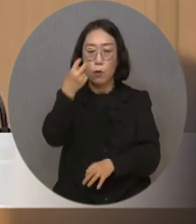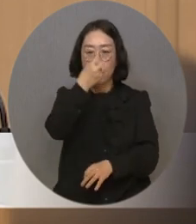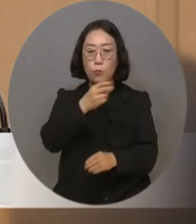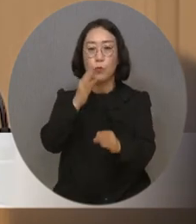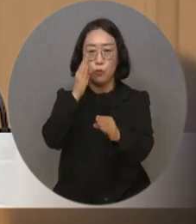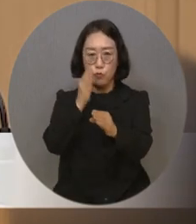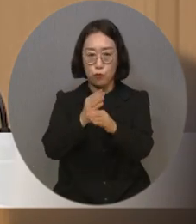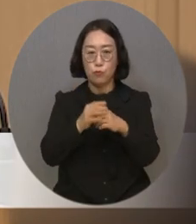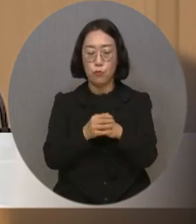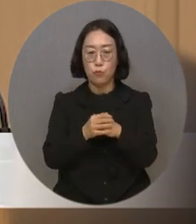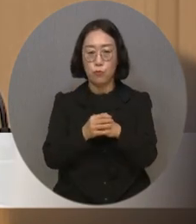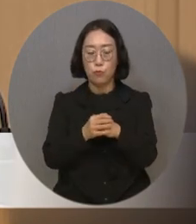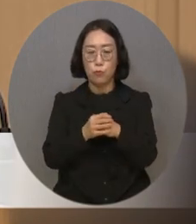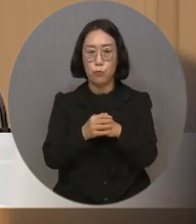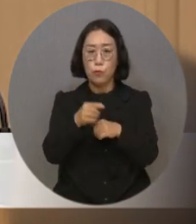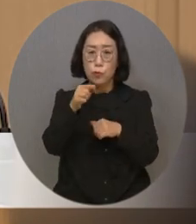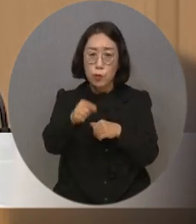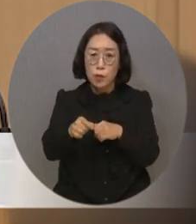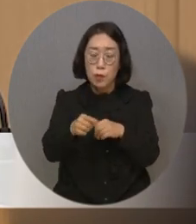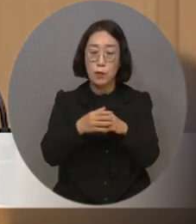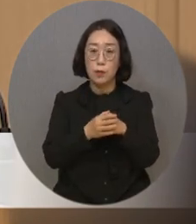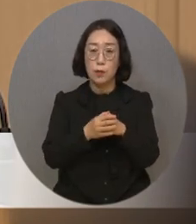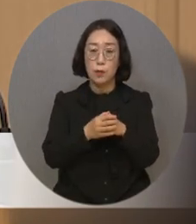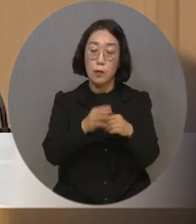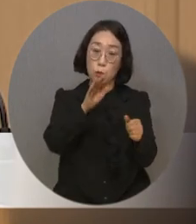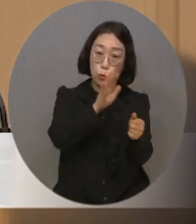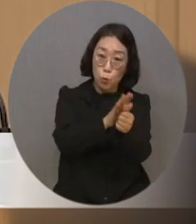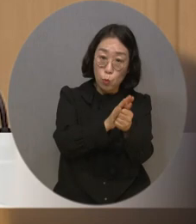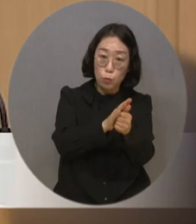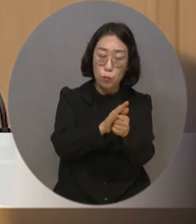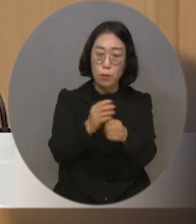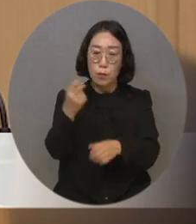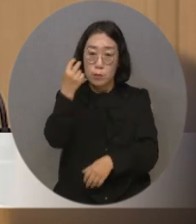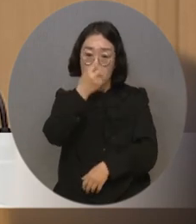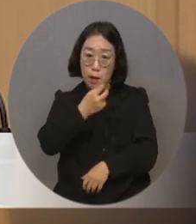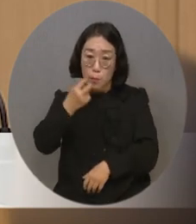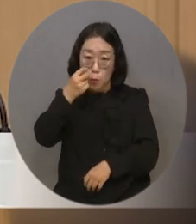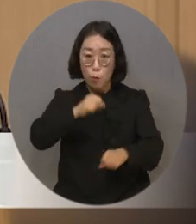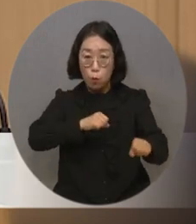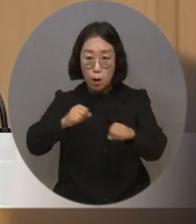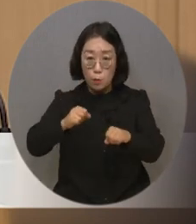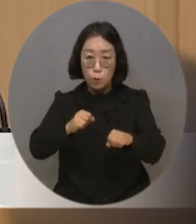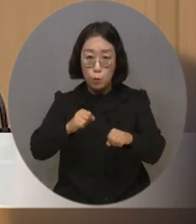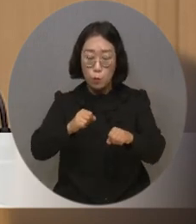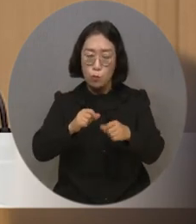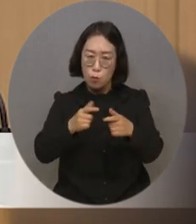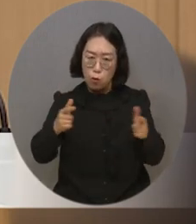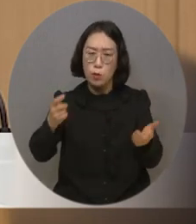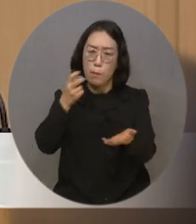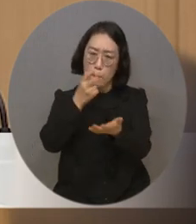있습니다. 전남교육청에서 장애인 교원들에 대한 제도적 지원이